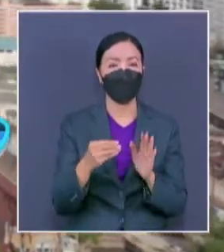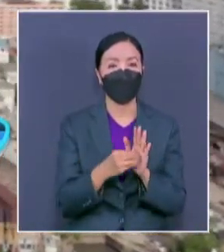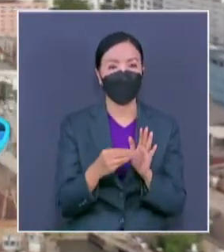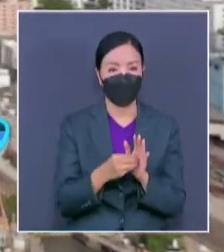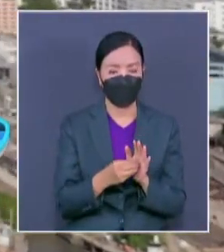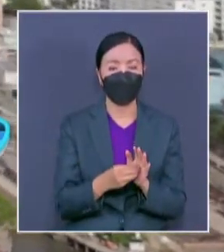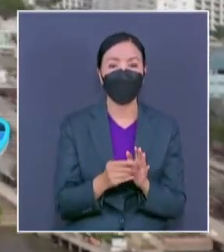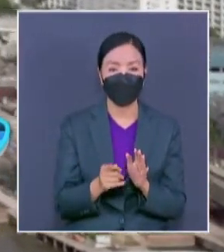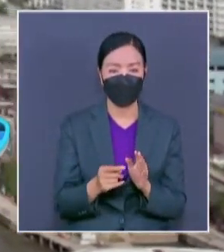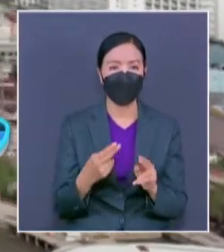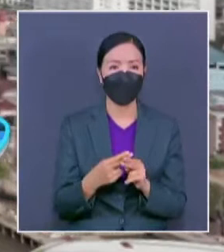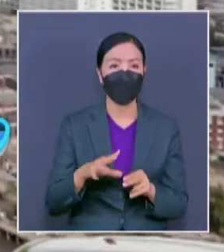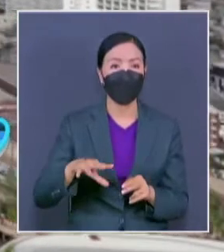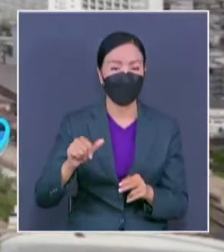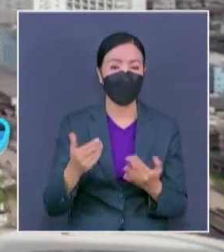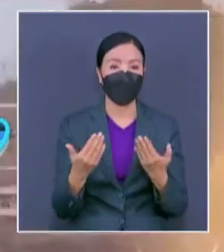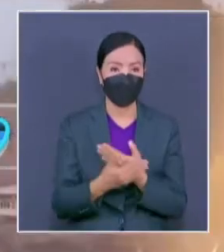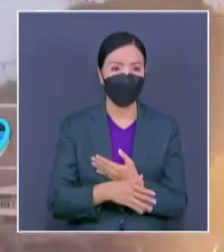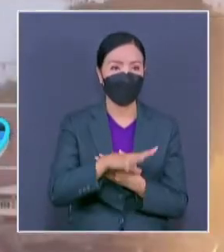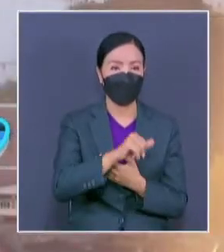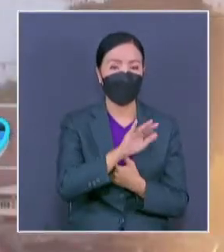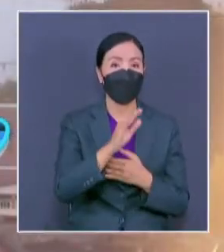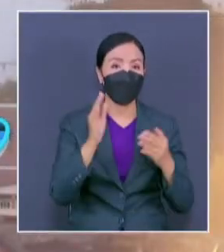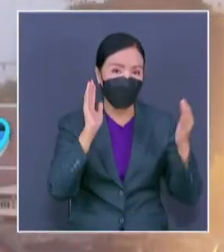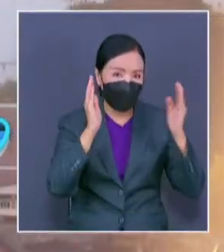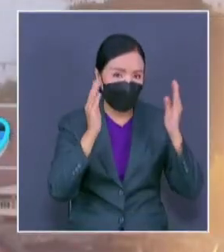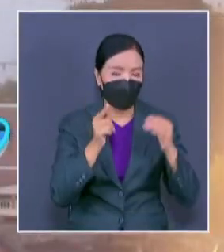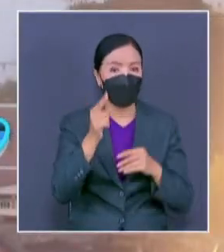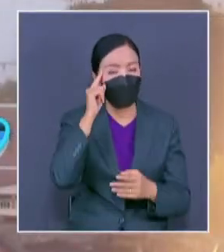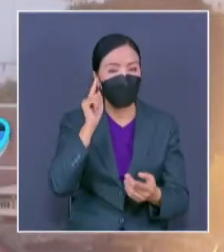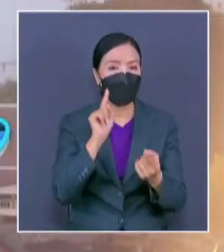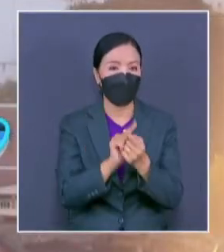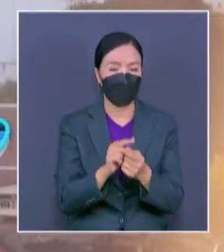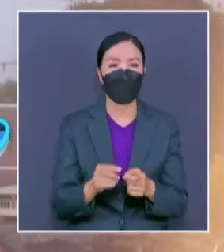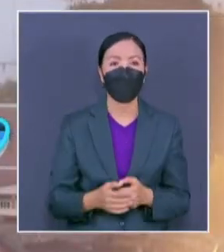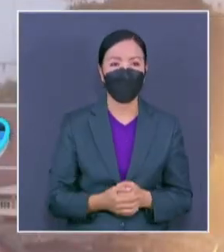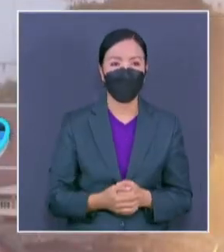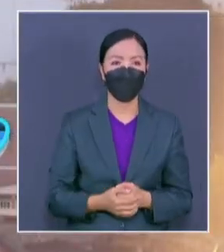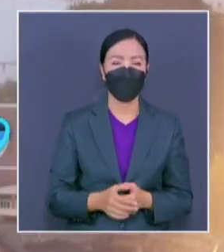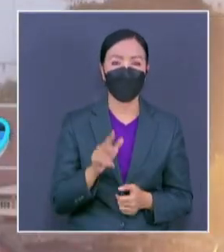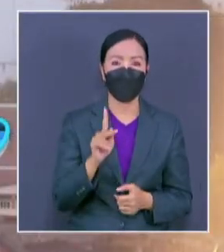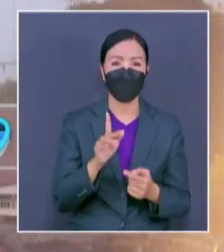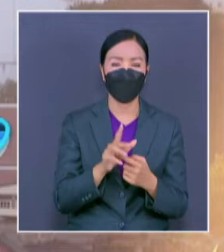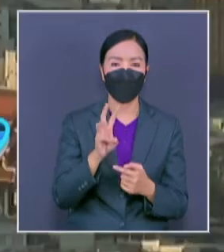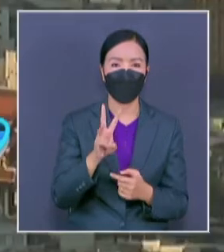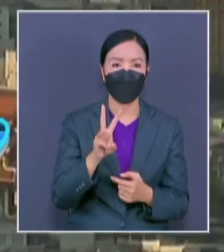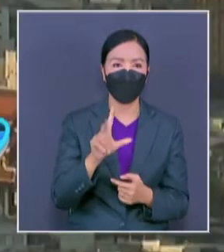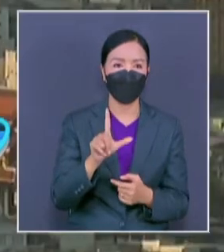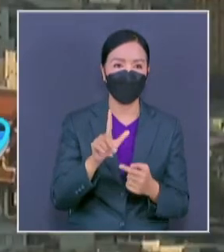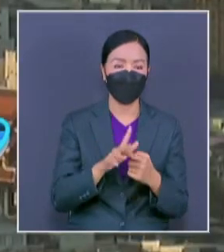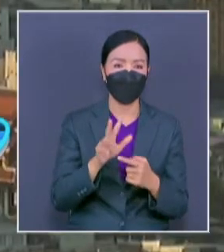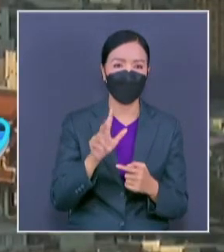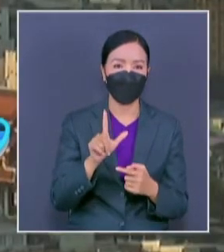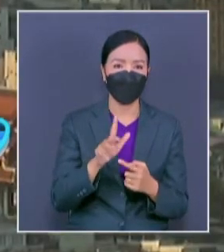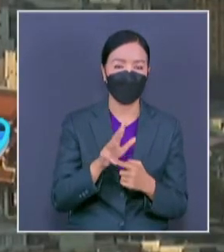านครของเราแล้วครับยังมีเมืองหลวงของมาเลเซียนะครับที่เรารู้จักกันก็คือกัวลาลัมเปอร์มีการเพิ่มไปอีกชื่